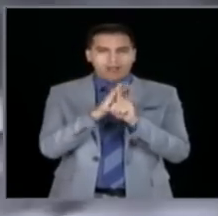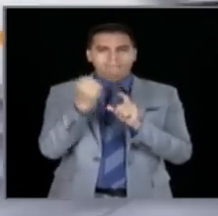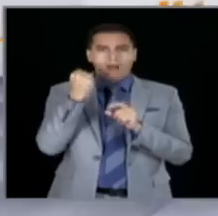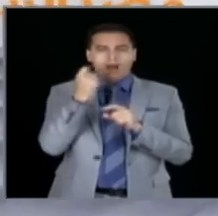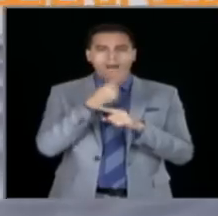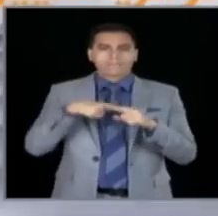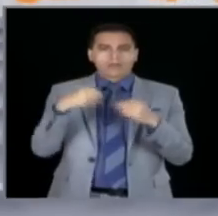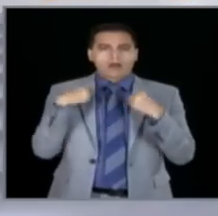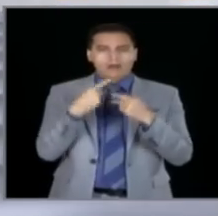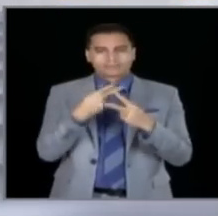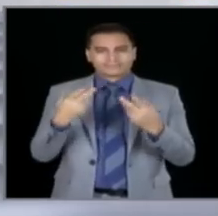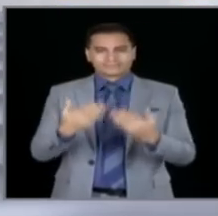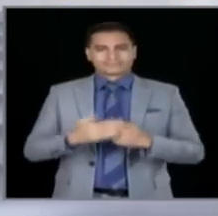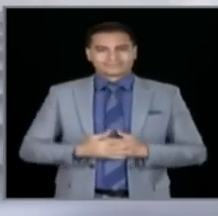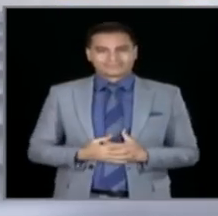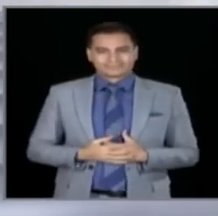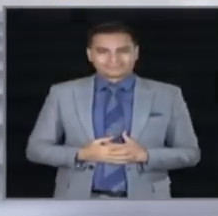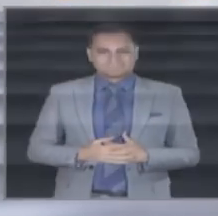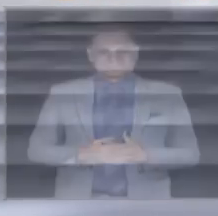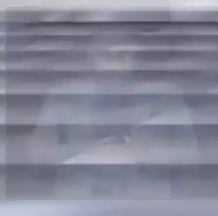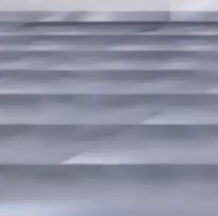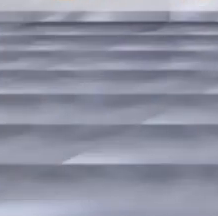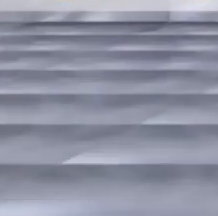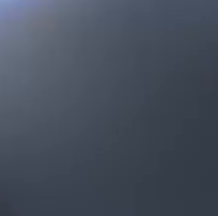الأهلي لرعاية أبطال مصر الرياضيين.